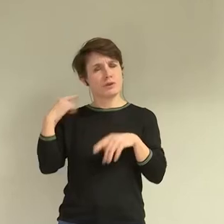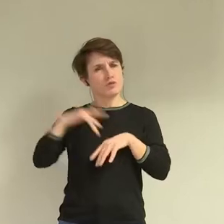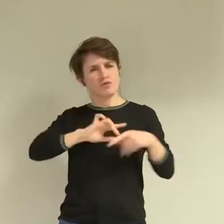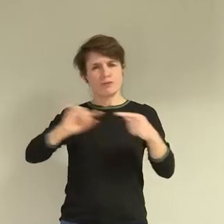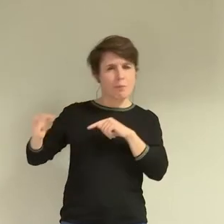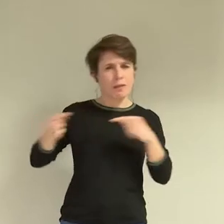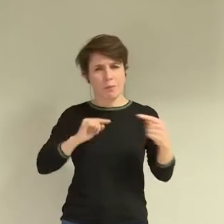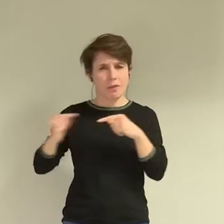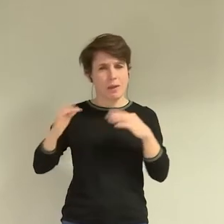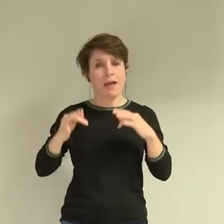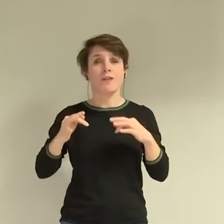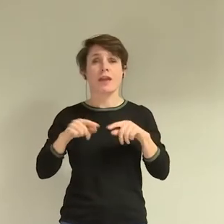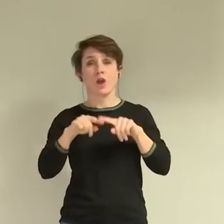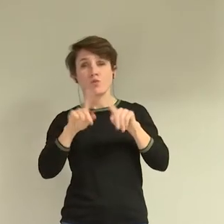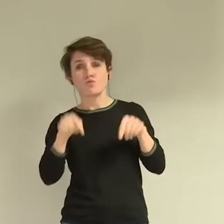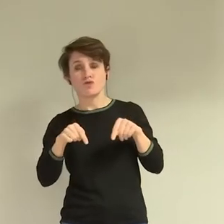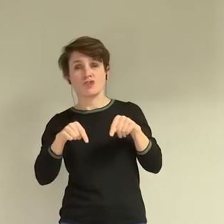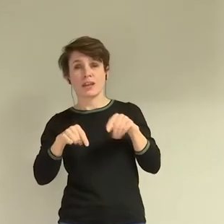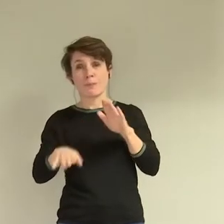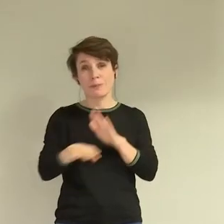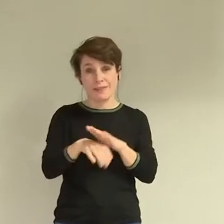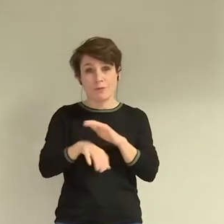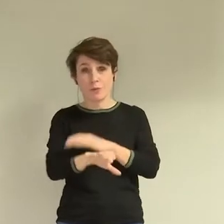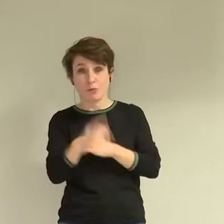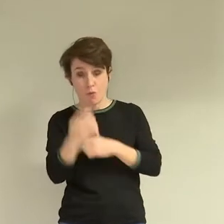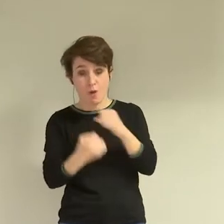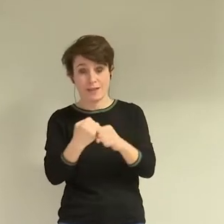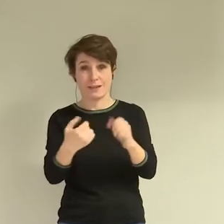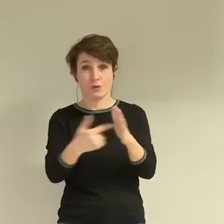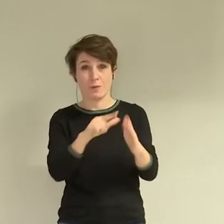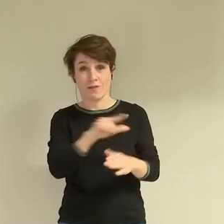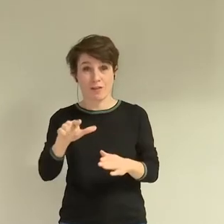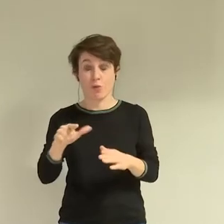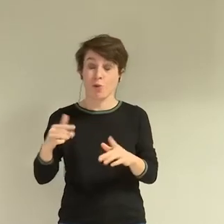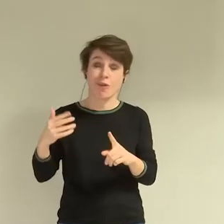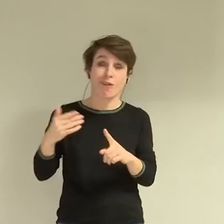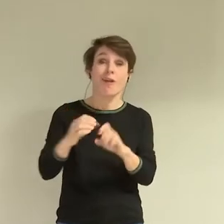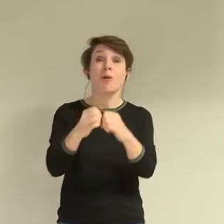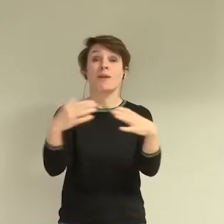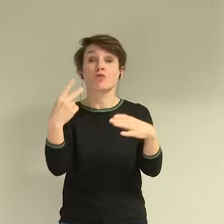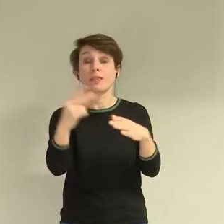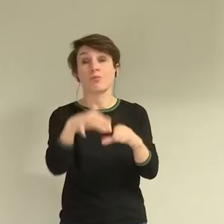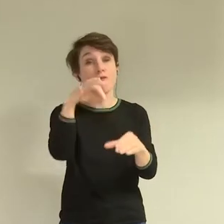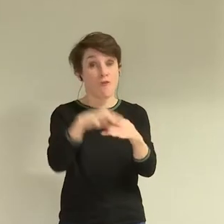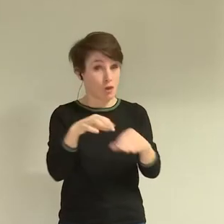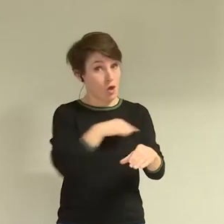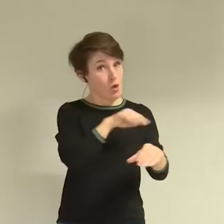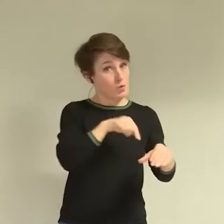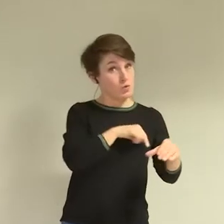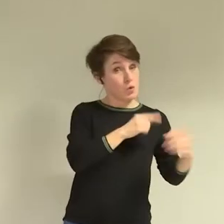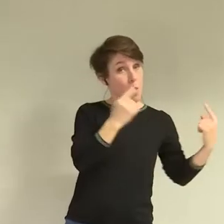budget primitif de notre collectivité pour l'année 2022 qui a ensuite été adopté par votre majorité malgré les réserves et oppositions